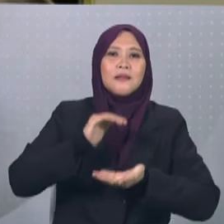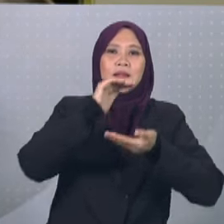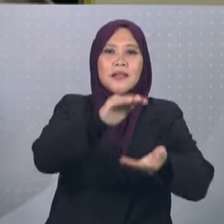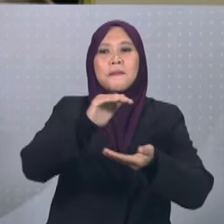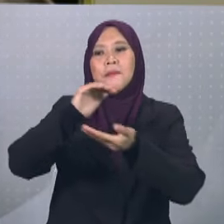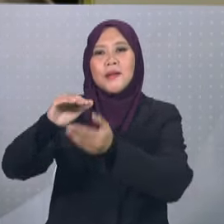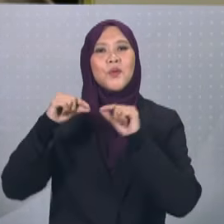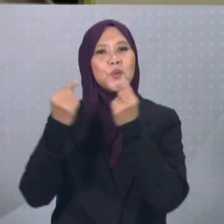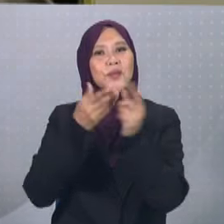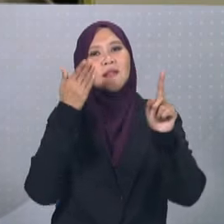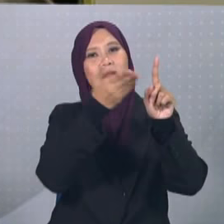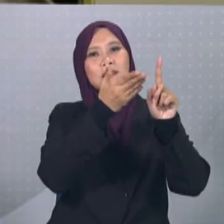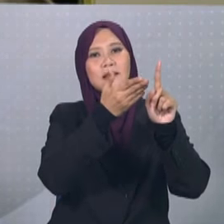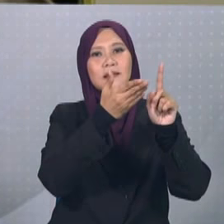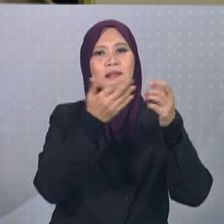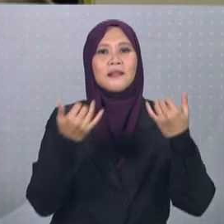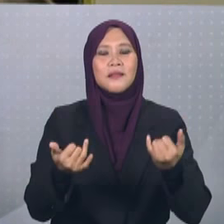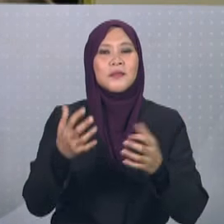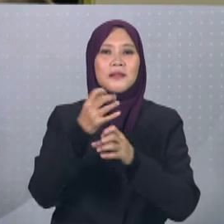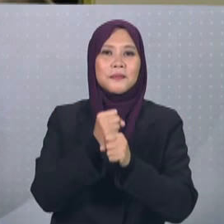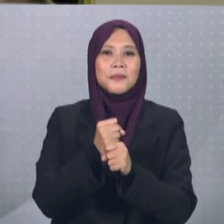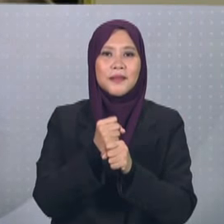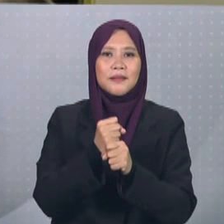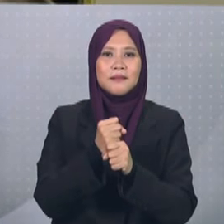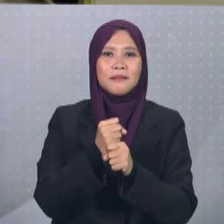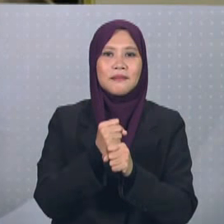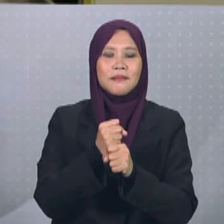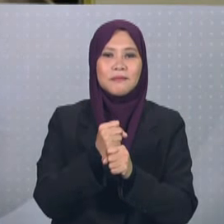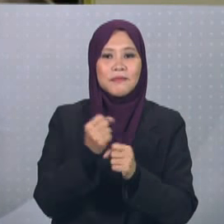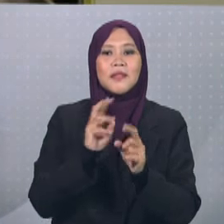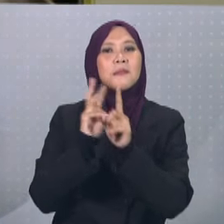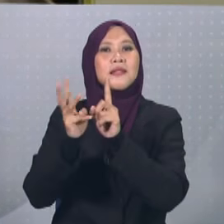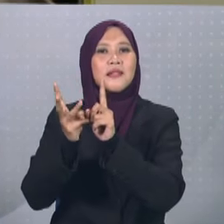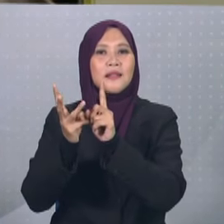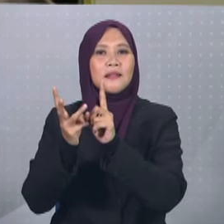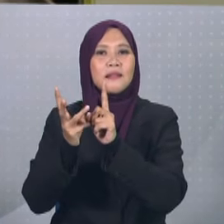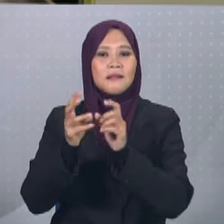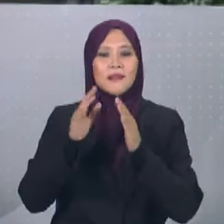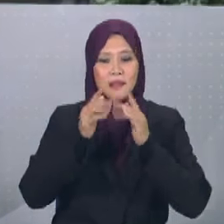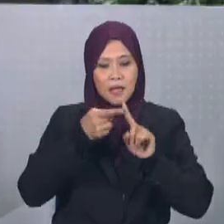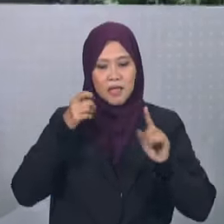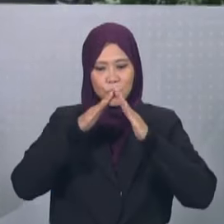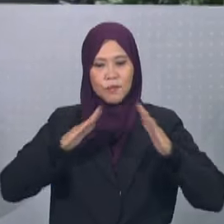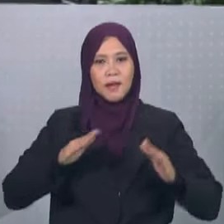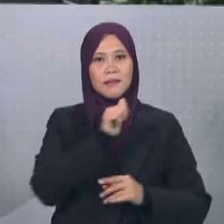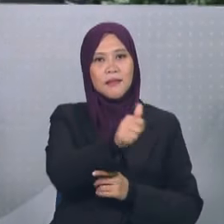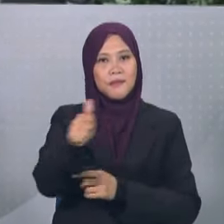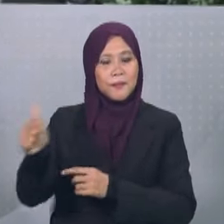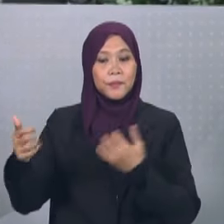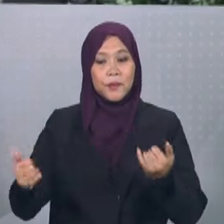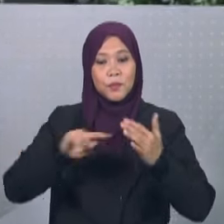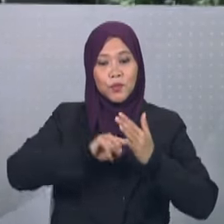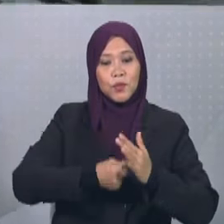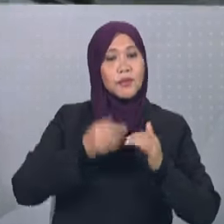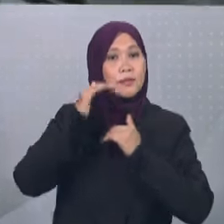sasar. Jadi dah mendapat, boleh laksanakan kebajikan daripada rumah masing-masing. Bermula tempoh